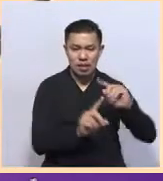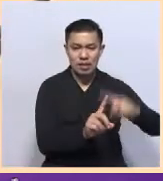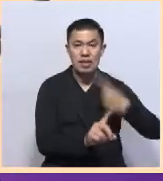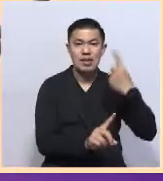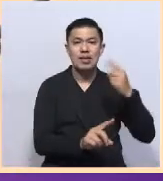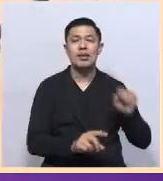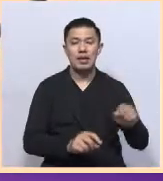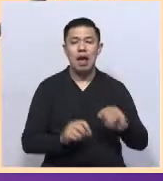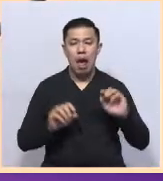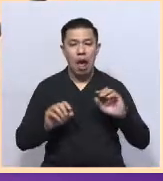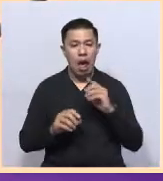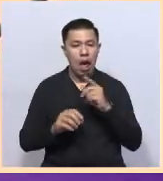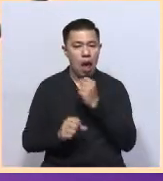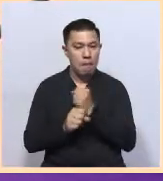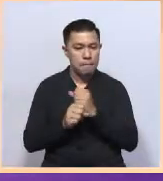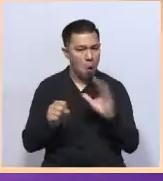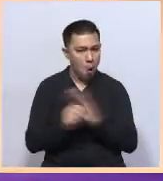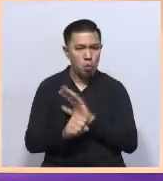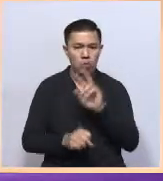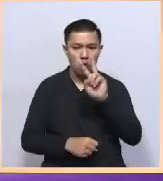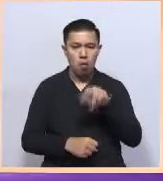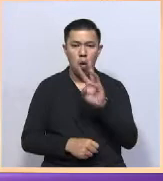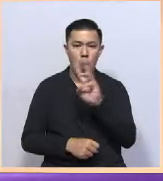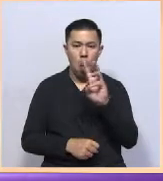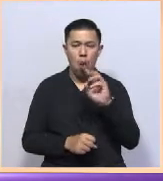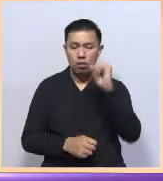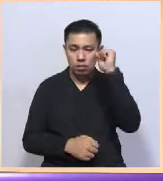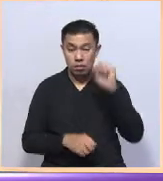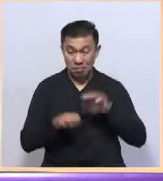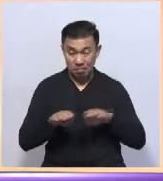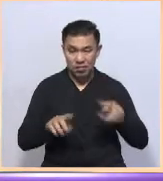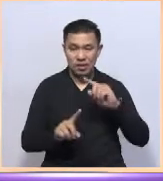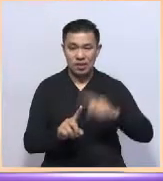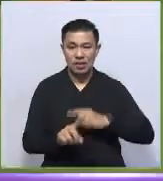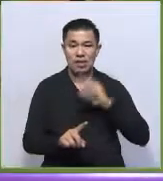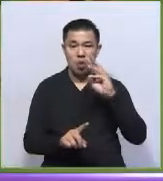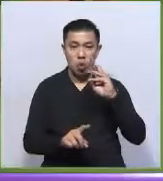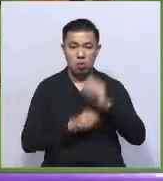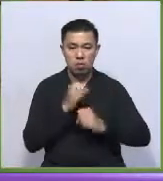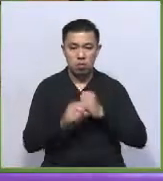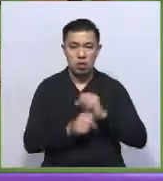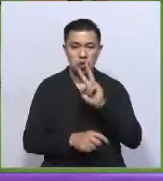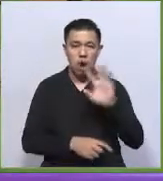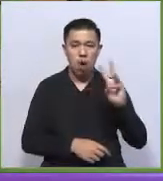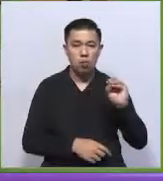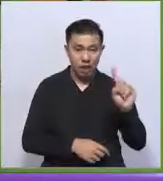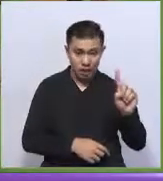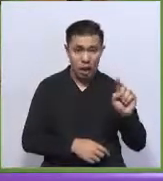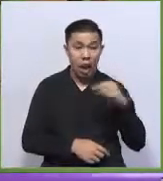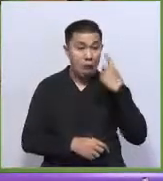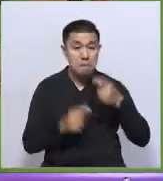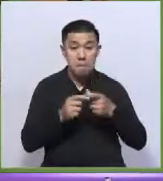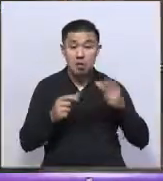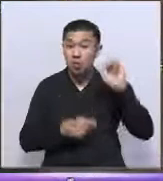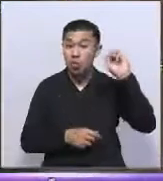หลังจากนั้นจะเร่งติดตั้งให้ครบ 2,600 คันภายในเดือนมิถุนายน2561ส่วนผู้ที่ไม่มีบัตรส